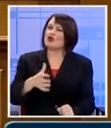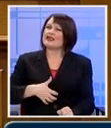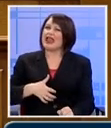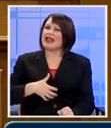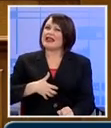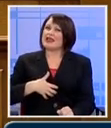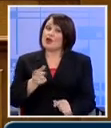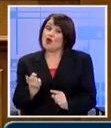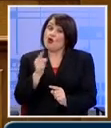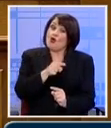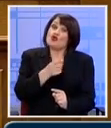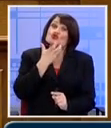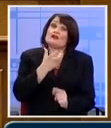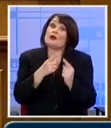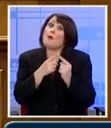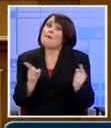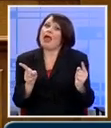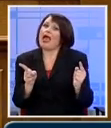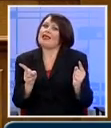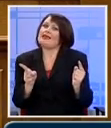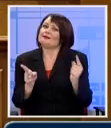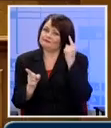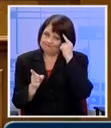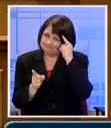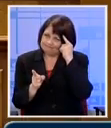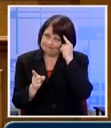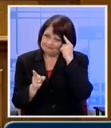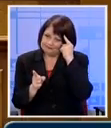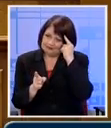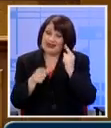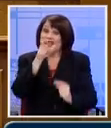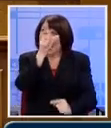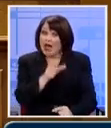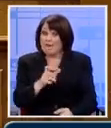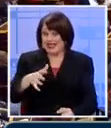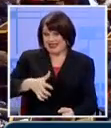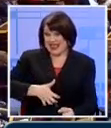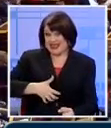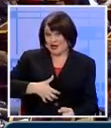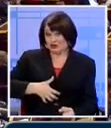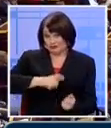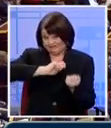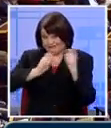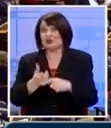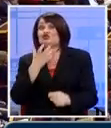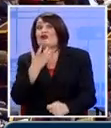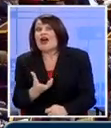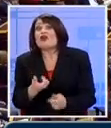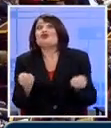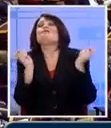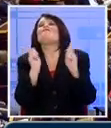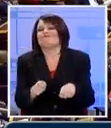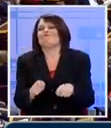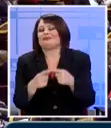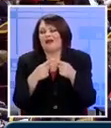το γελίο στο σοβαρό η απόσταση είναι τεράστια. Η απόσταση που έχετε να διανύσετε είναι τεράστια. Και γι' αυτό